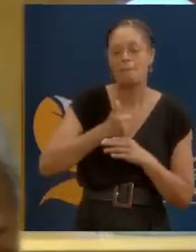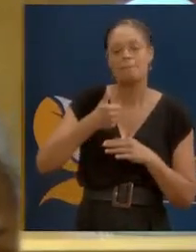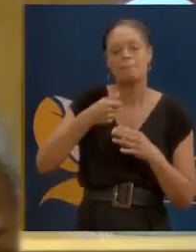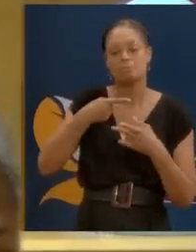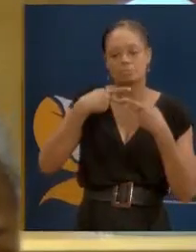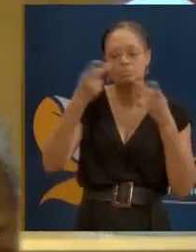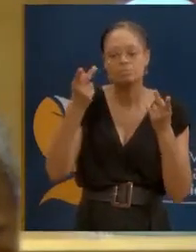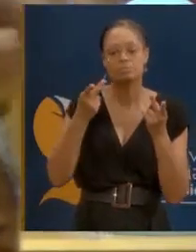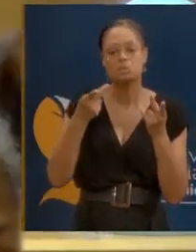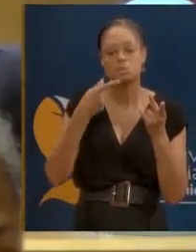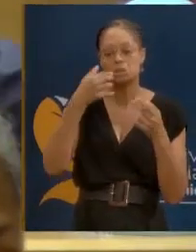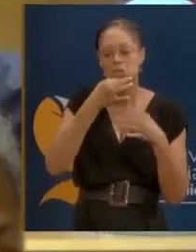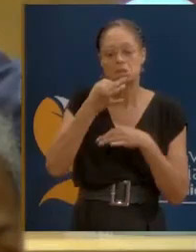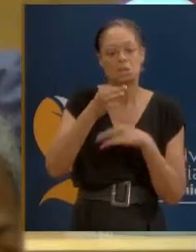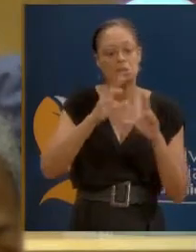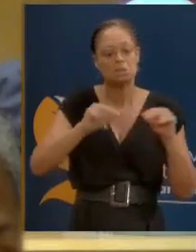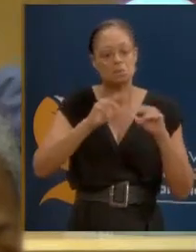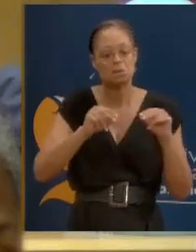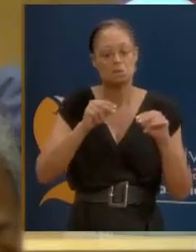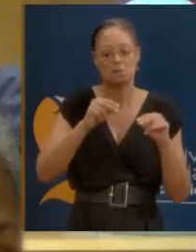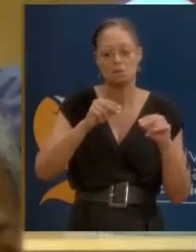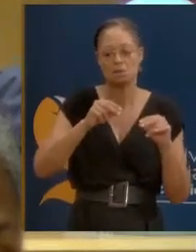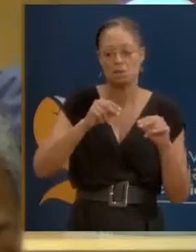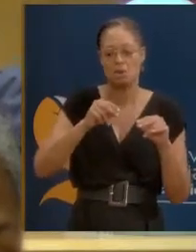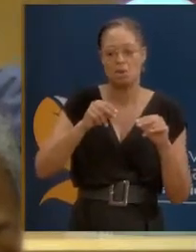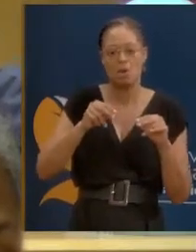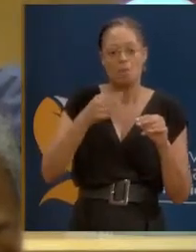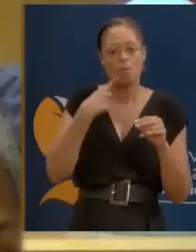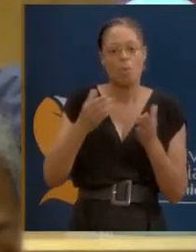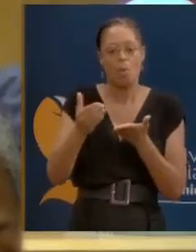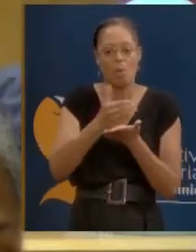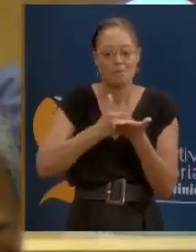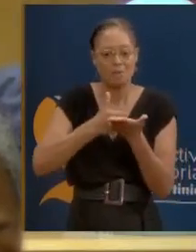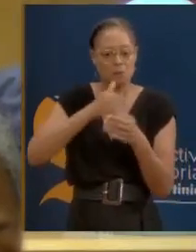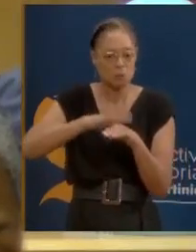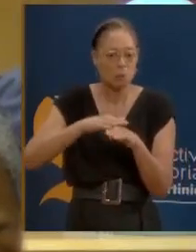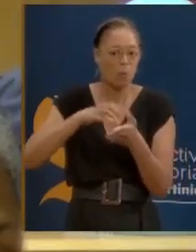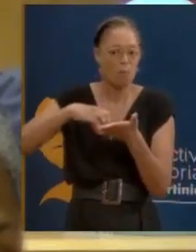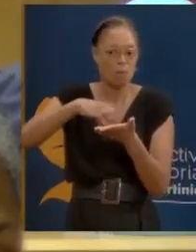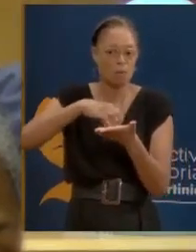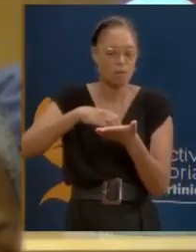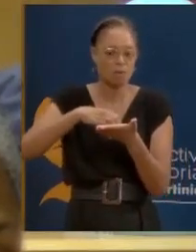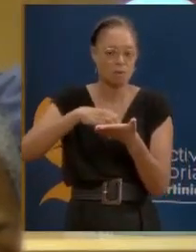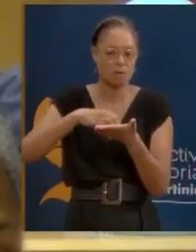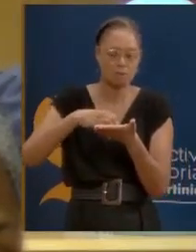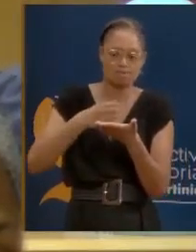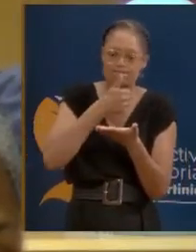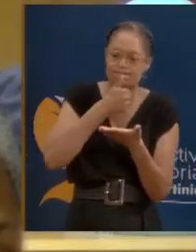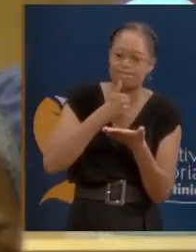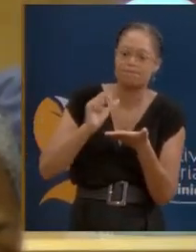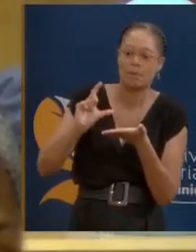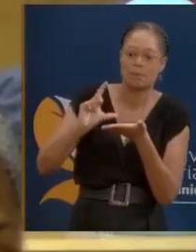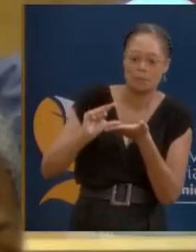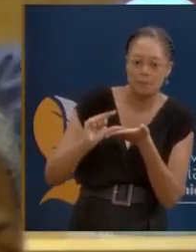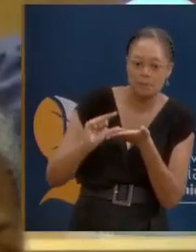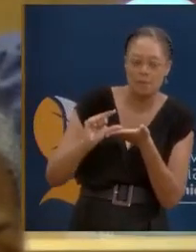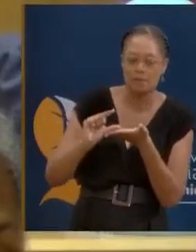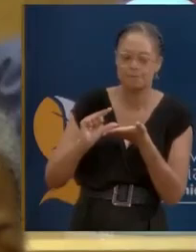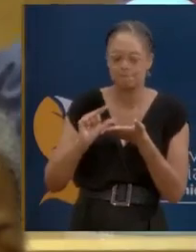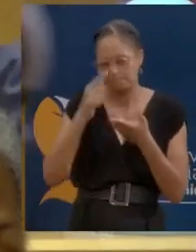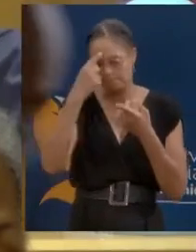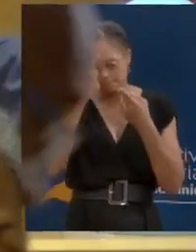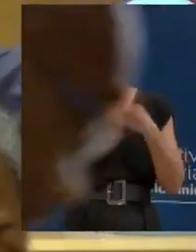s'opposent fermement à la tête, à leurs recettes, au même moment où le gouvernement annonce qu'il va